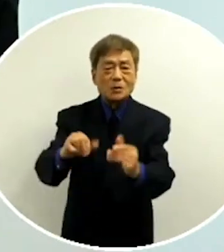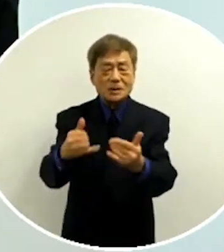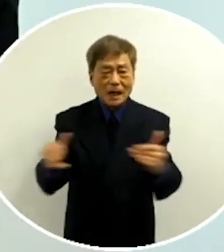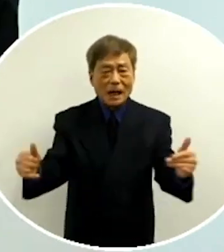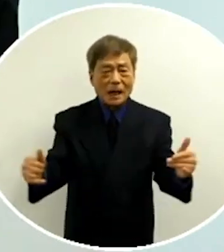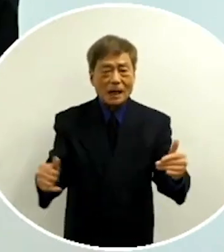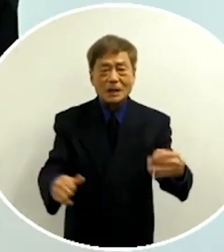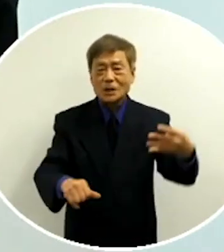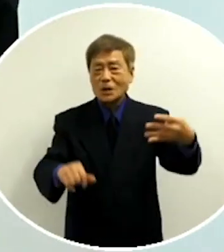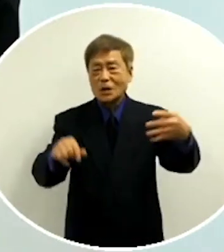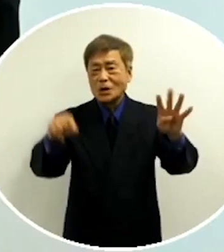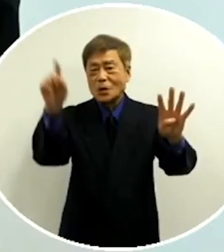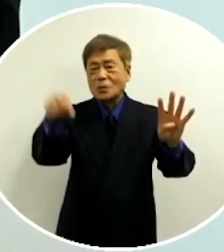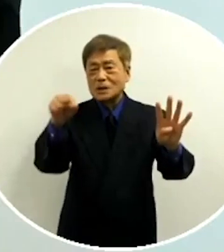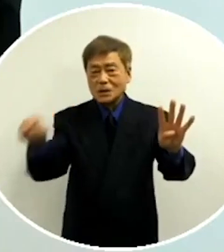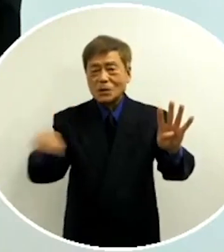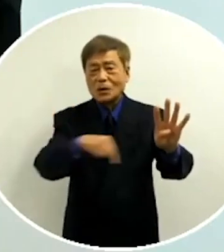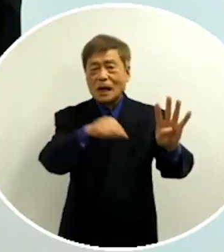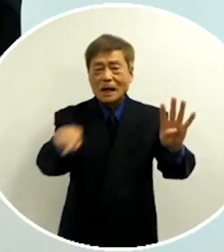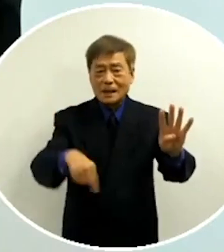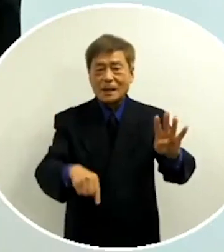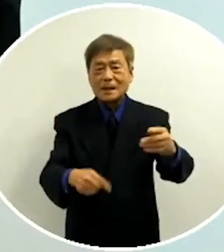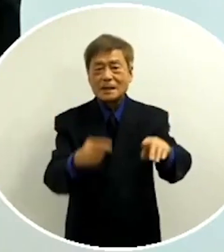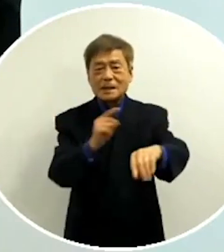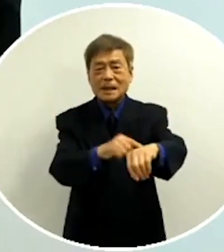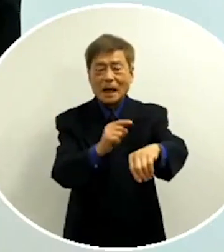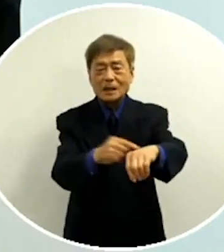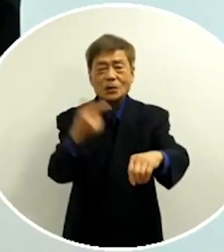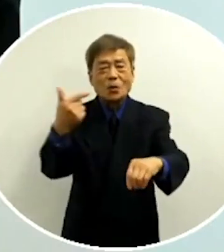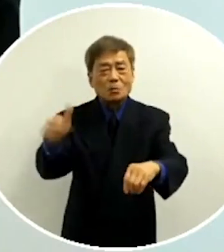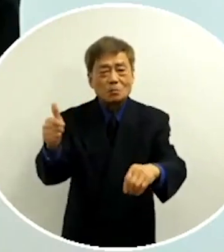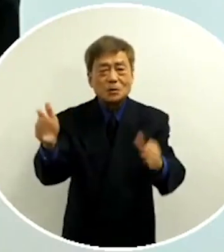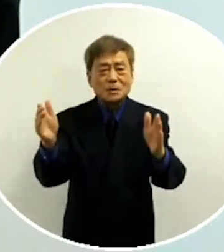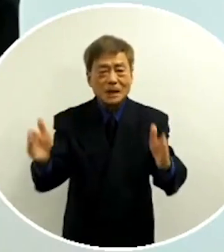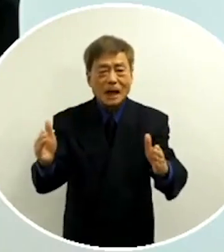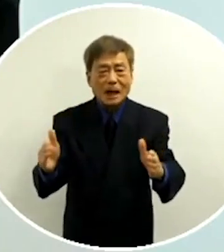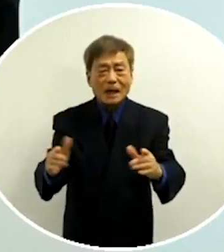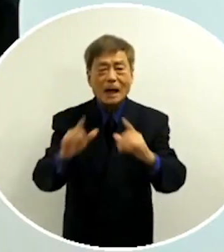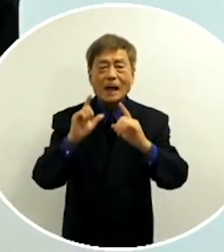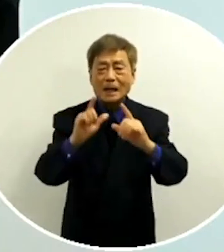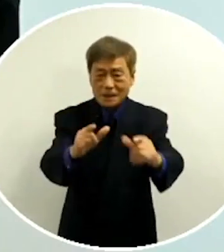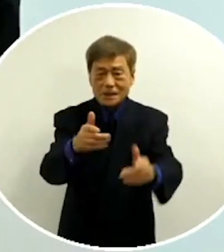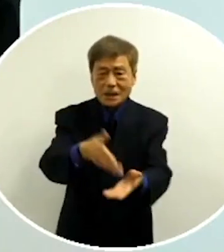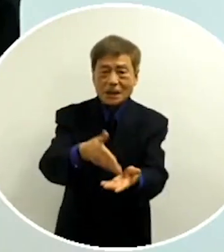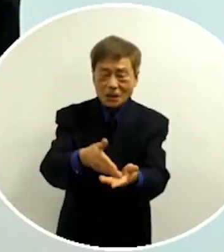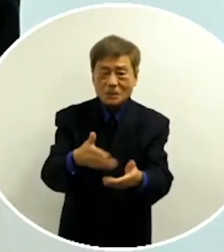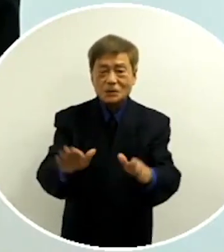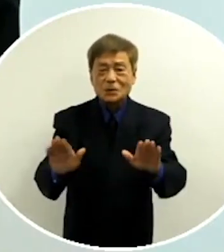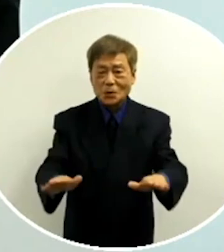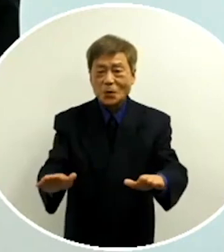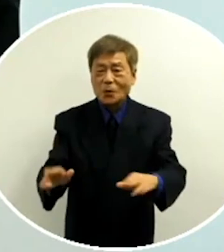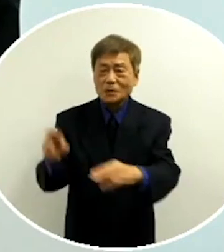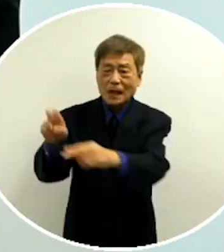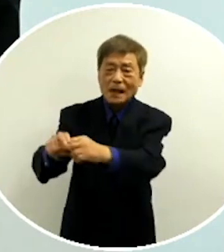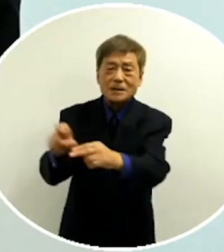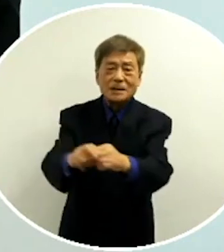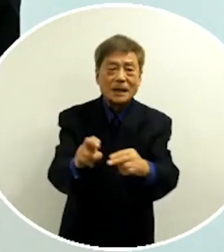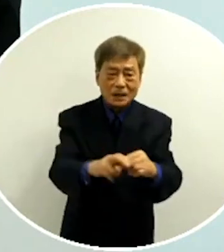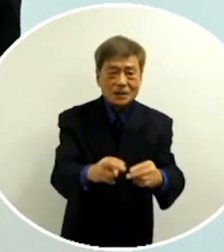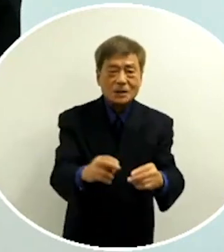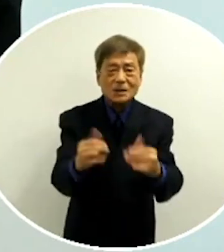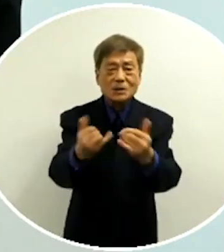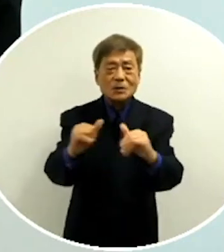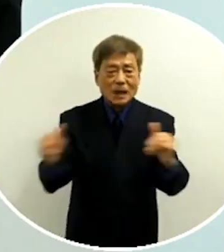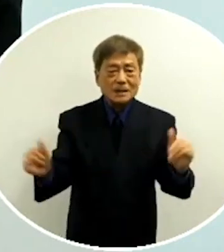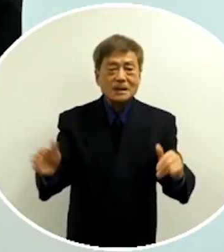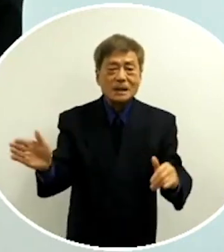分づつ政権を述べていただきます次に本日この場合お越しいただいておりますパートナーズの皆様からのご質問